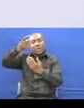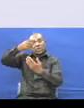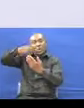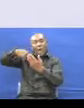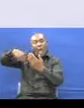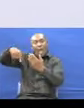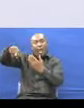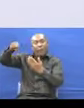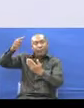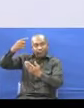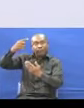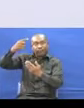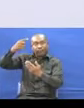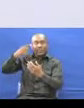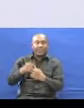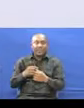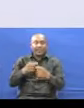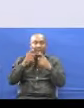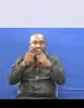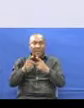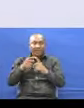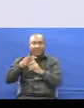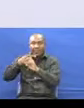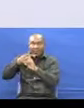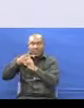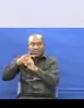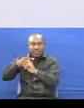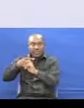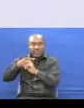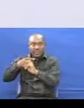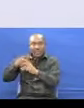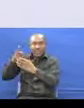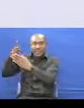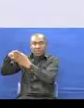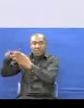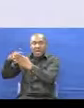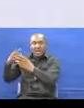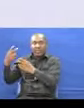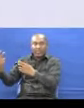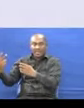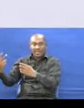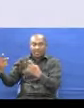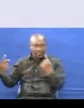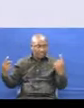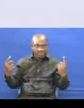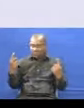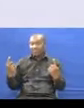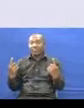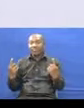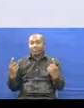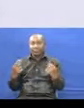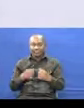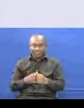hapa. Alafu weka alama ya kujumlisha, weka na duara lingine hapa. Namna hii, tuna maduara